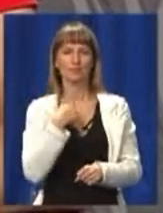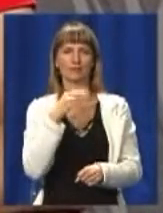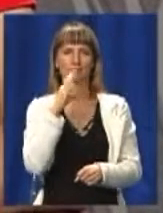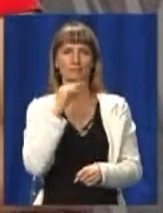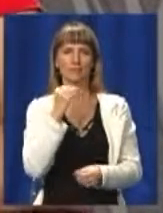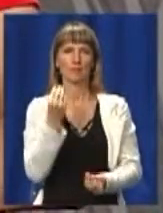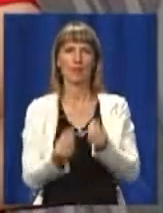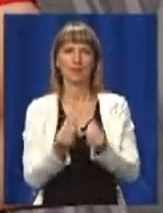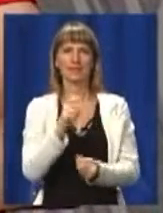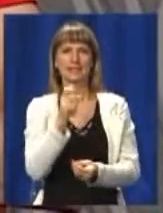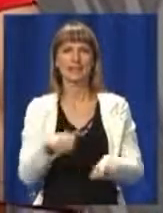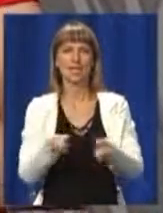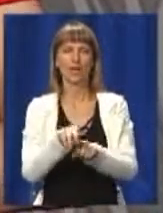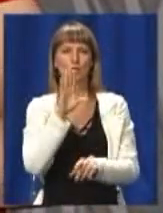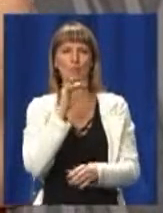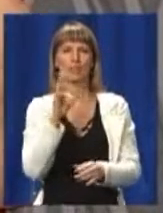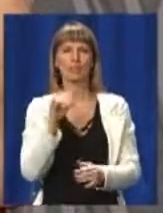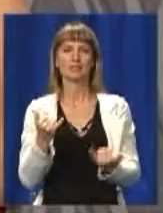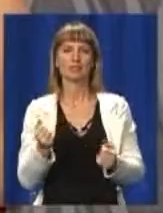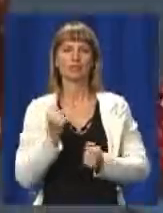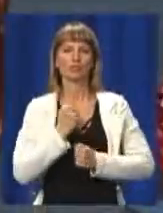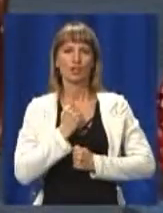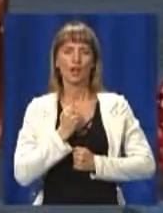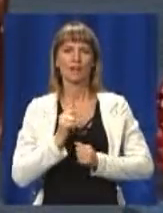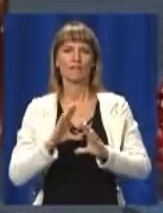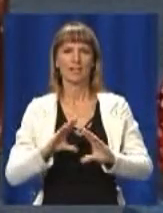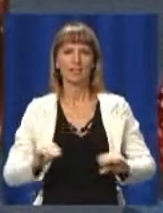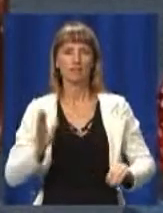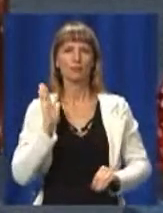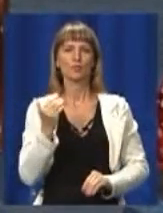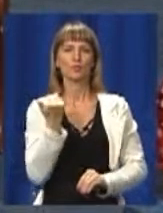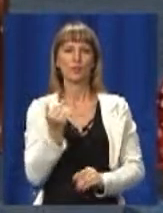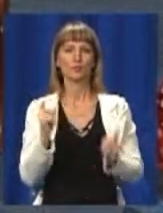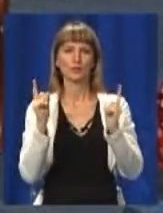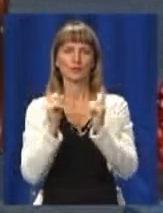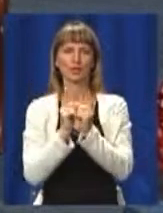доведеться погратися з такою. Ну, на сьогодні, на жаль, у нас все, малята. Будемо